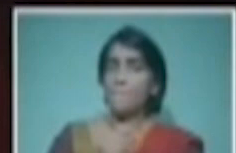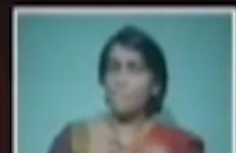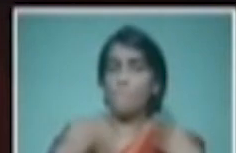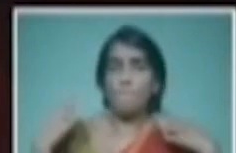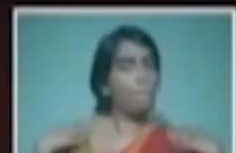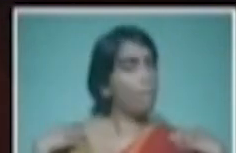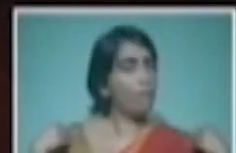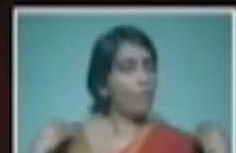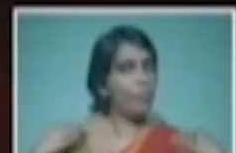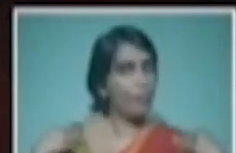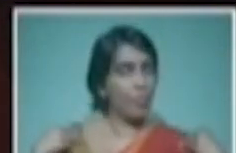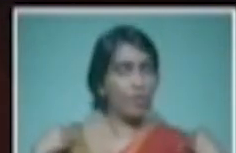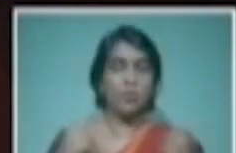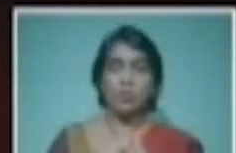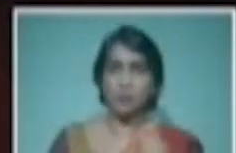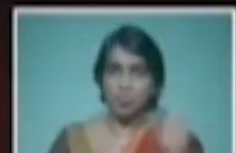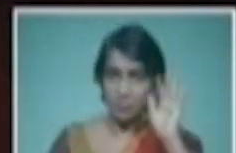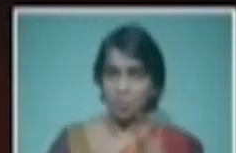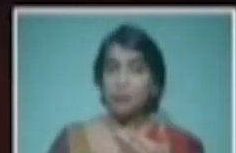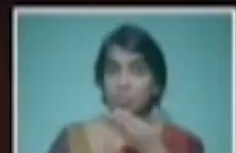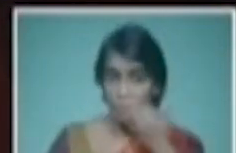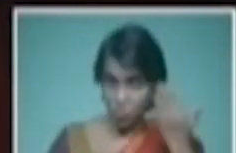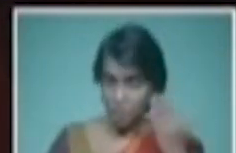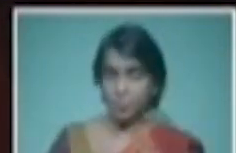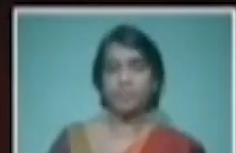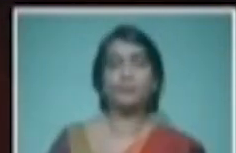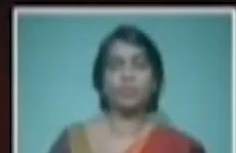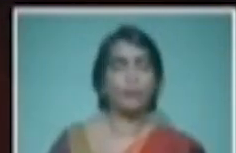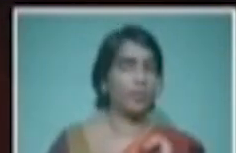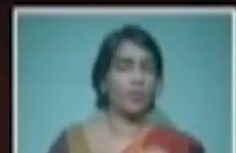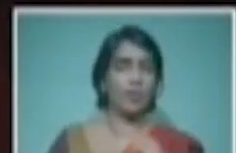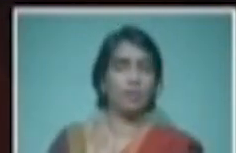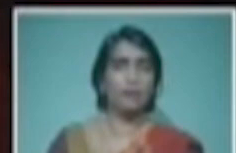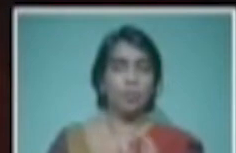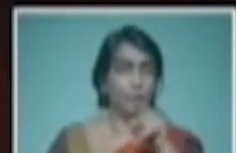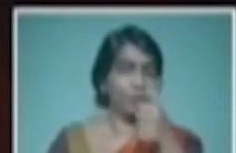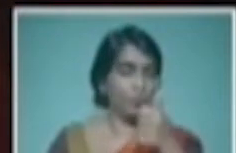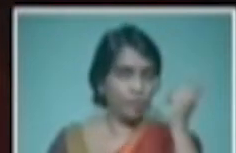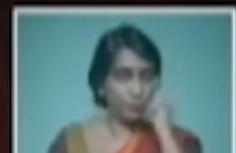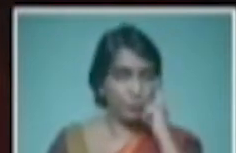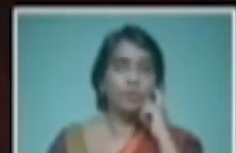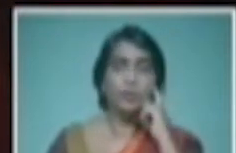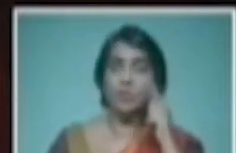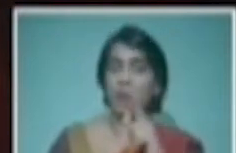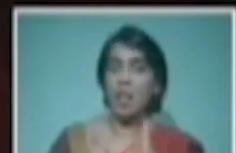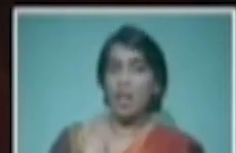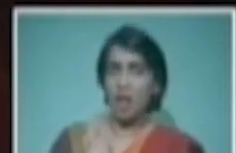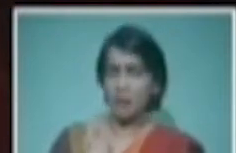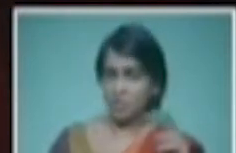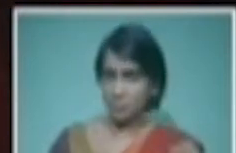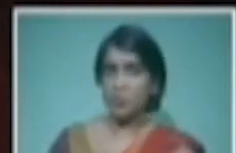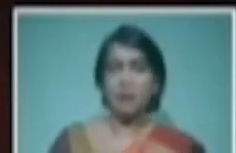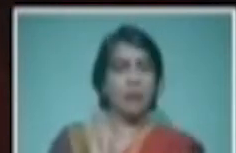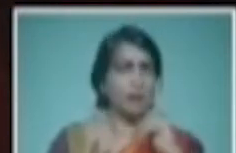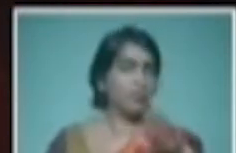පහසුකම් කරණයක් සිදු කිරීමේ හැකියාවක් තිබේද? මොකද ඇමතිතුමා ඔබතුමා හොඳින් දන්නවා මේ ලක්සල